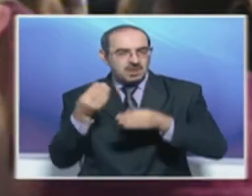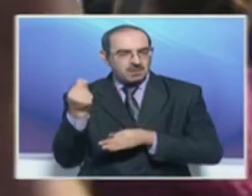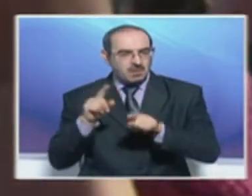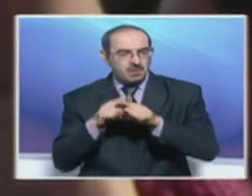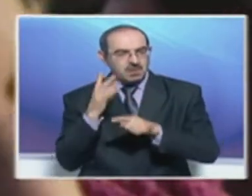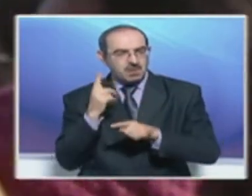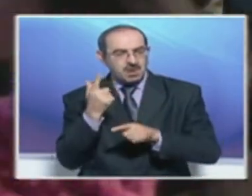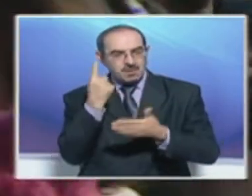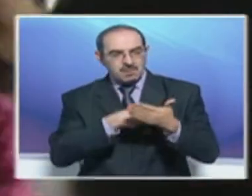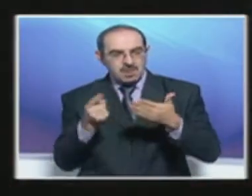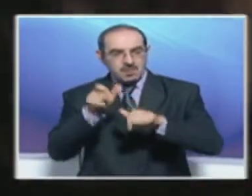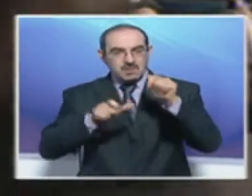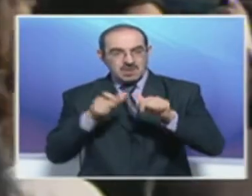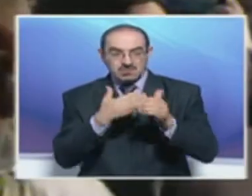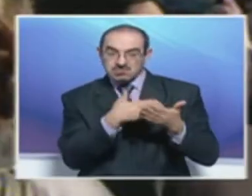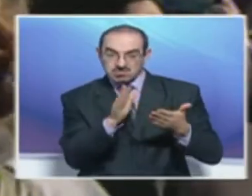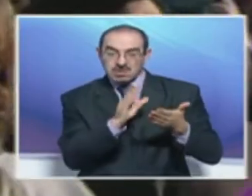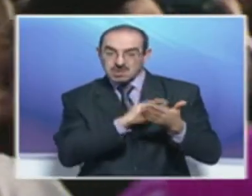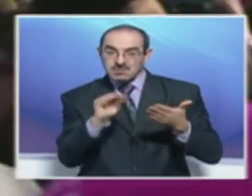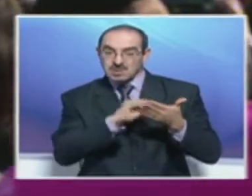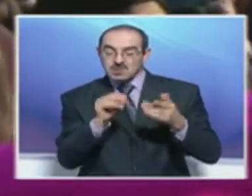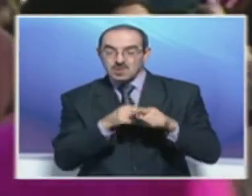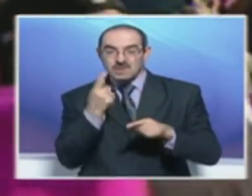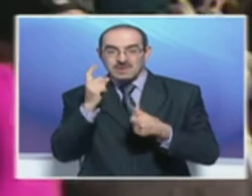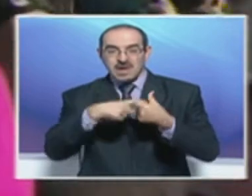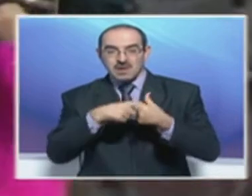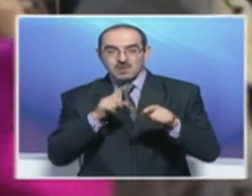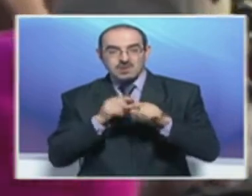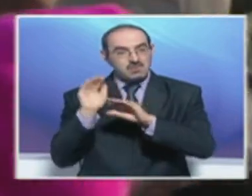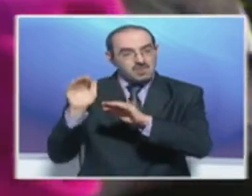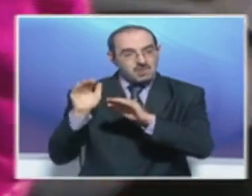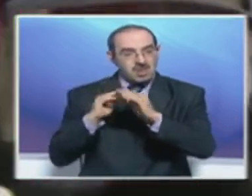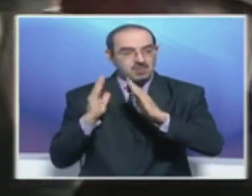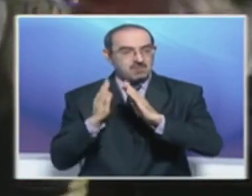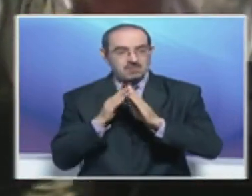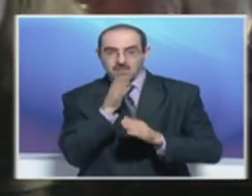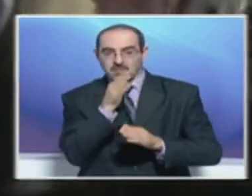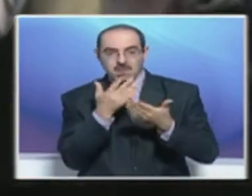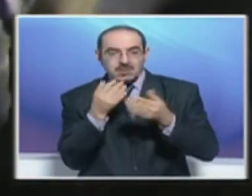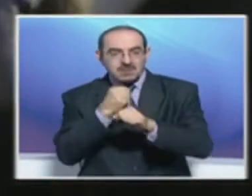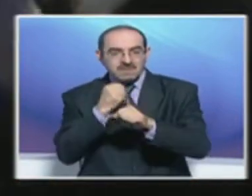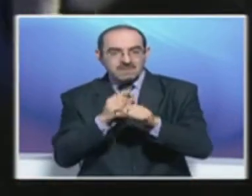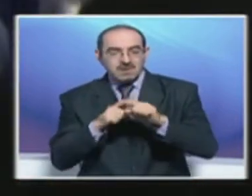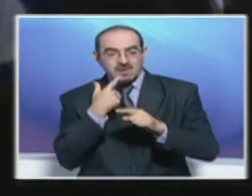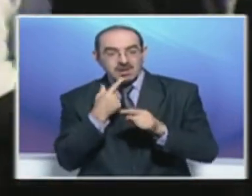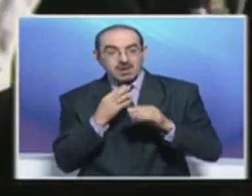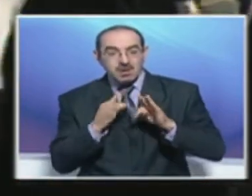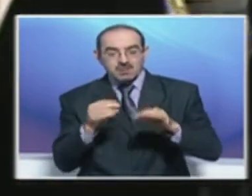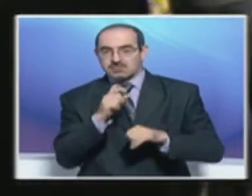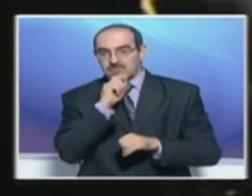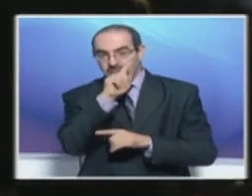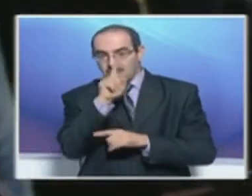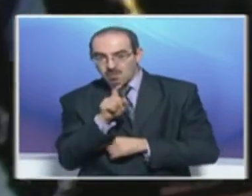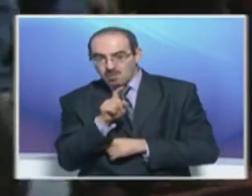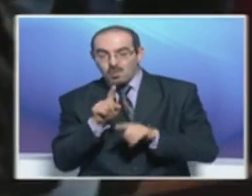قرابة مليون موظف في الإدارات الاتحادية إلى البقاء في بيوتهم لمدة غير محددة ومن